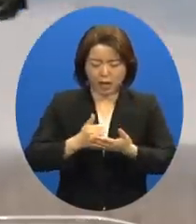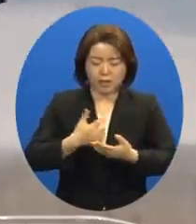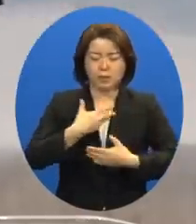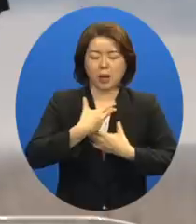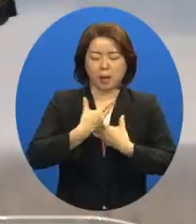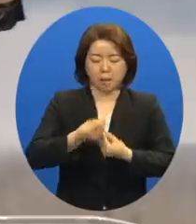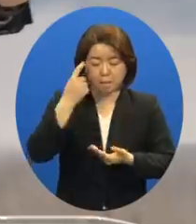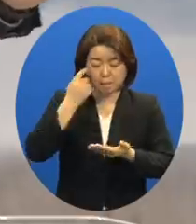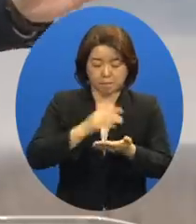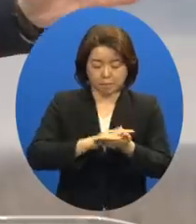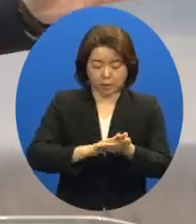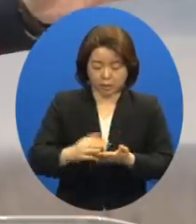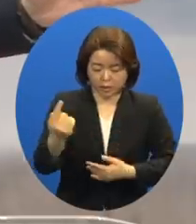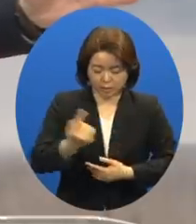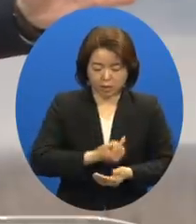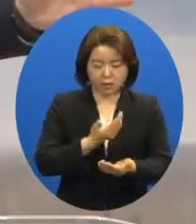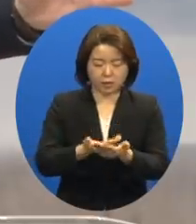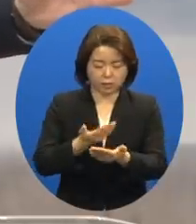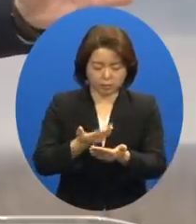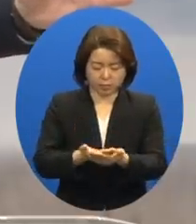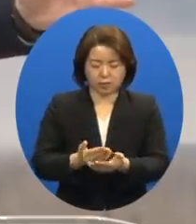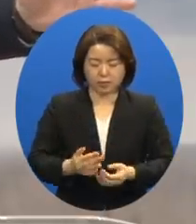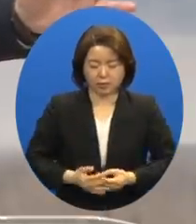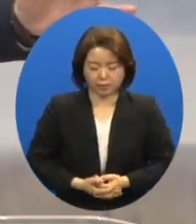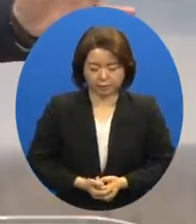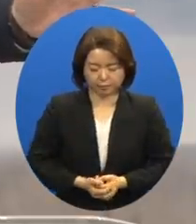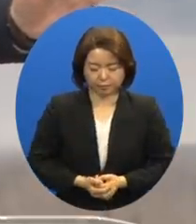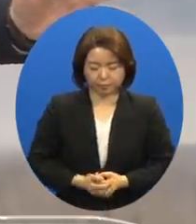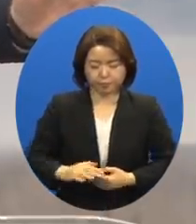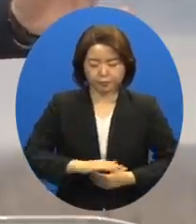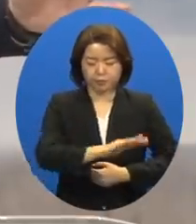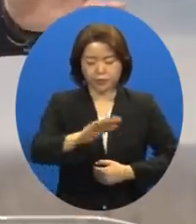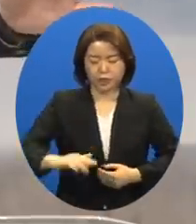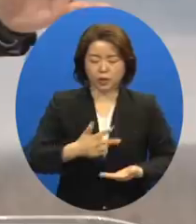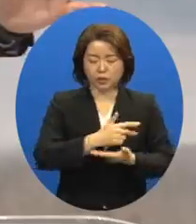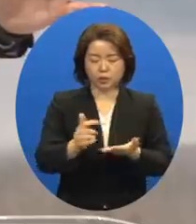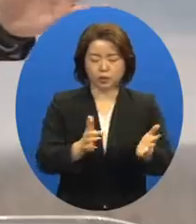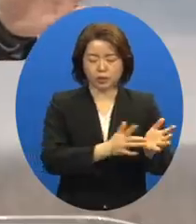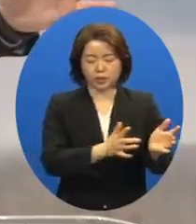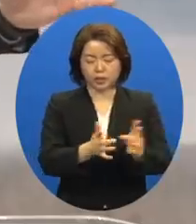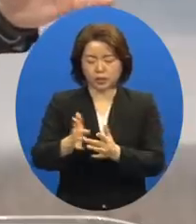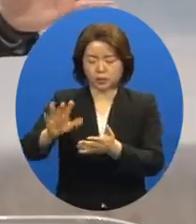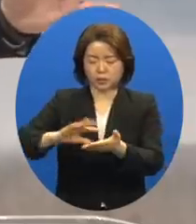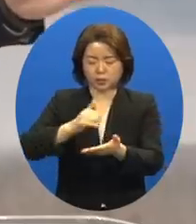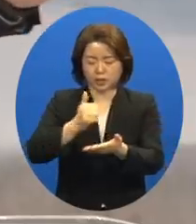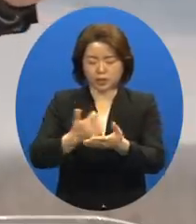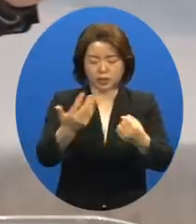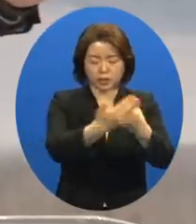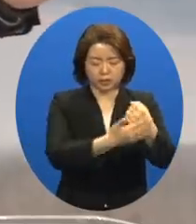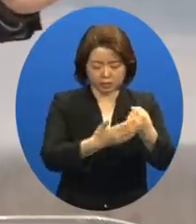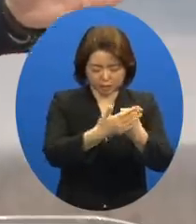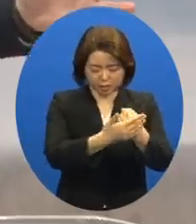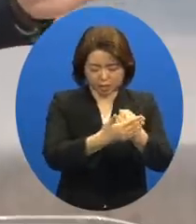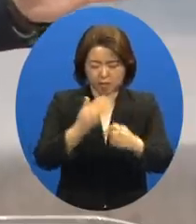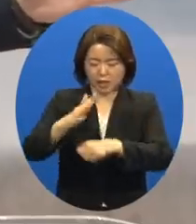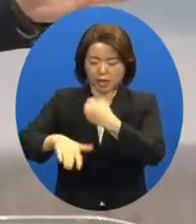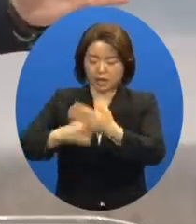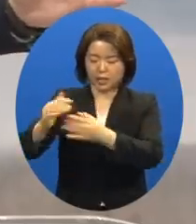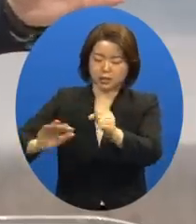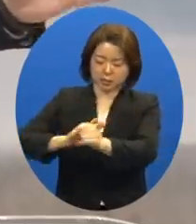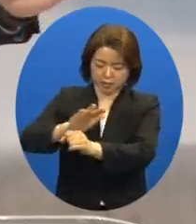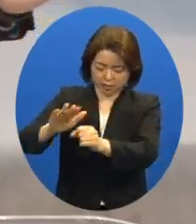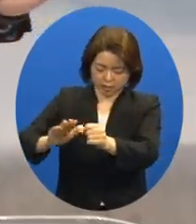평강이 임하게 하여 주옵소서. 우리 주 예수 그리스도의 은혜와 하나님의